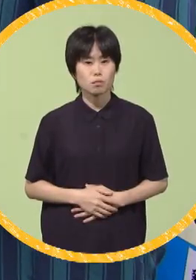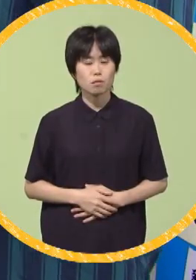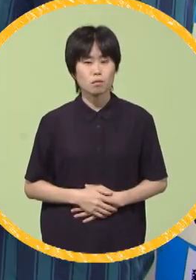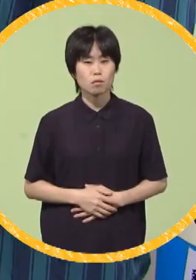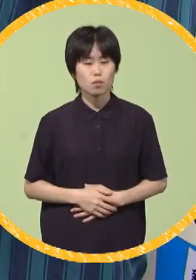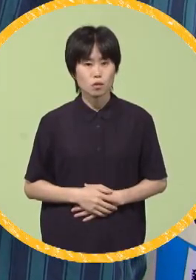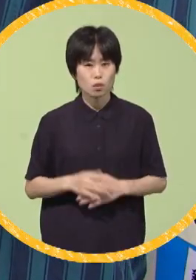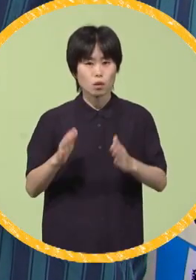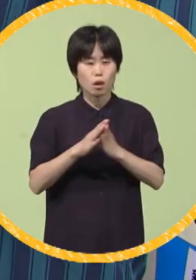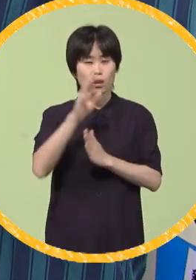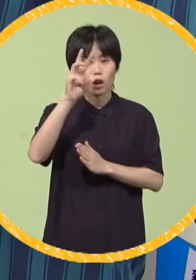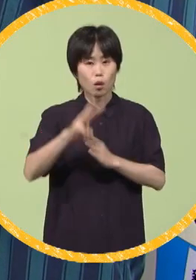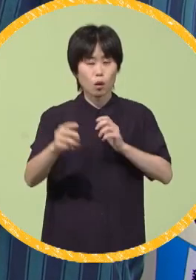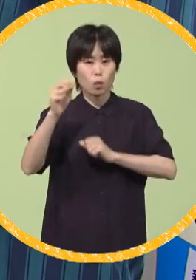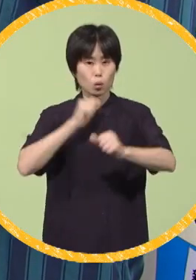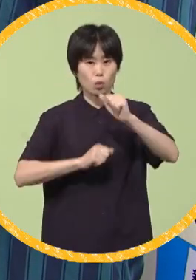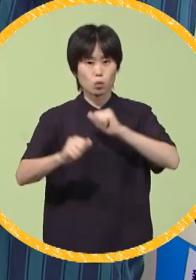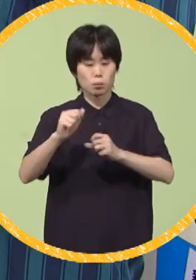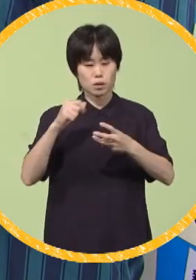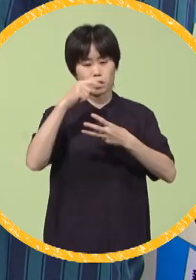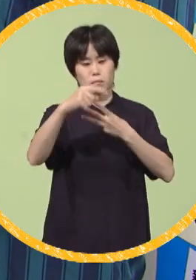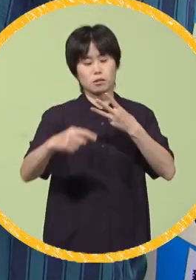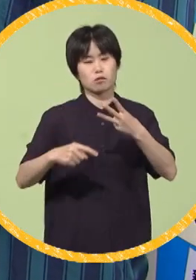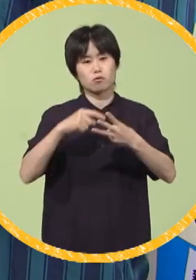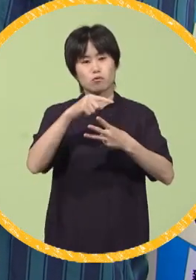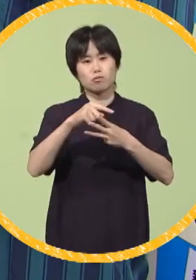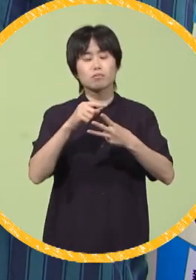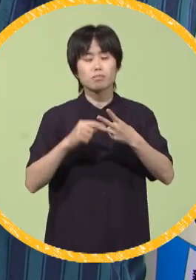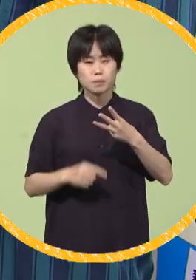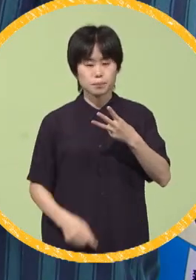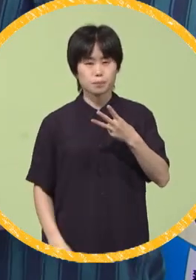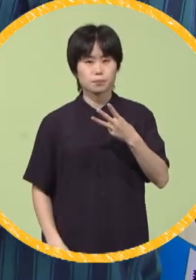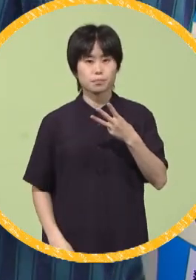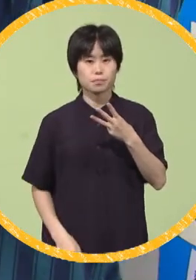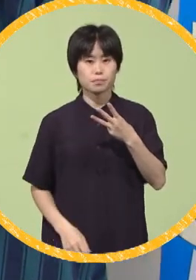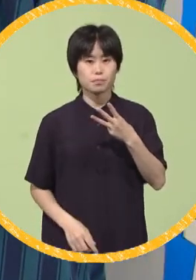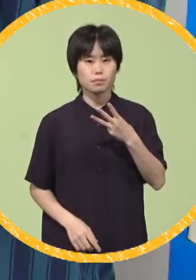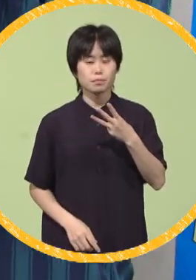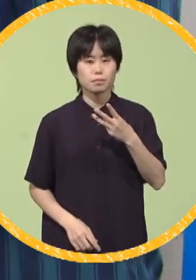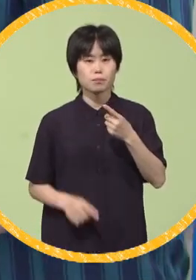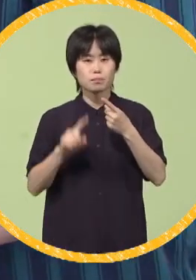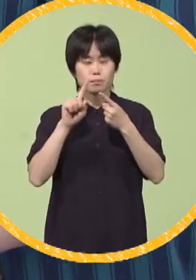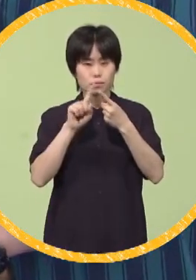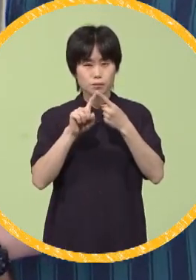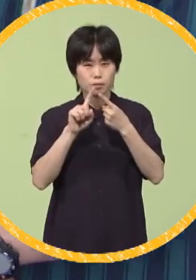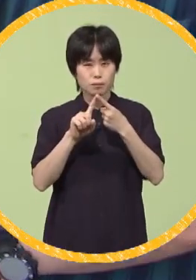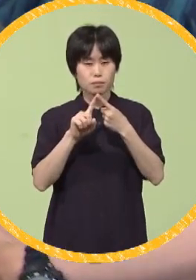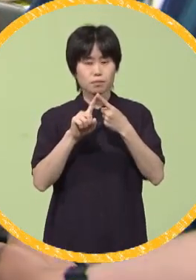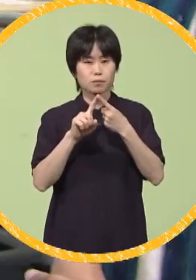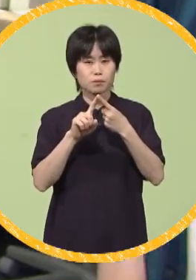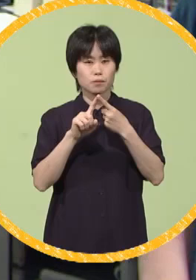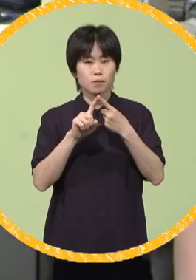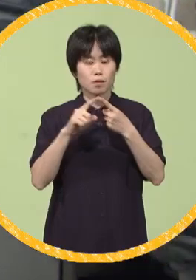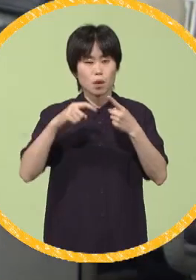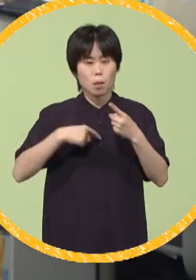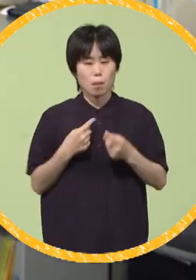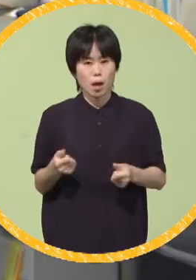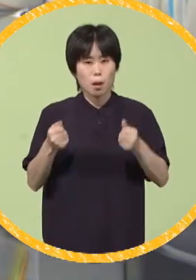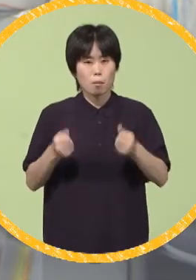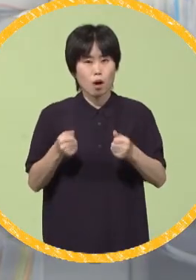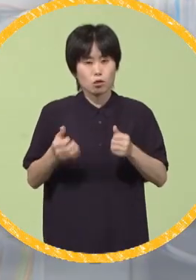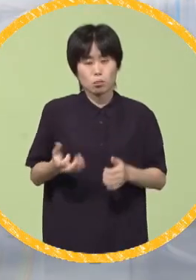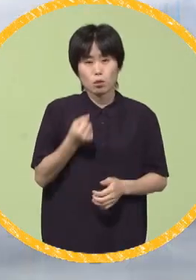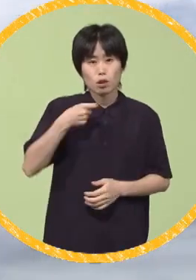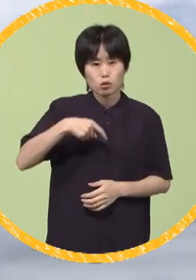ゼロ宣言では3つの取り組みの柱で進めていきます。 3つ、はいはい、 1つ目が、マイバッグの促進